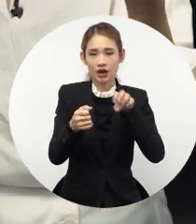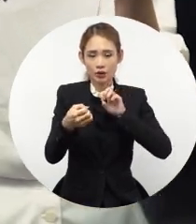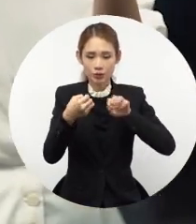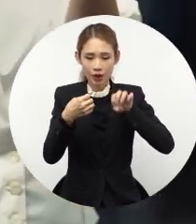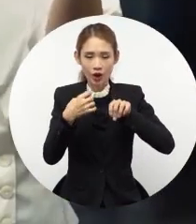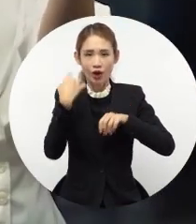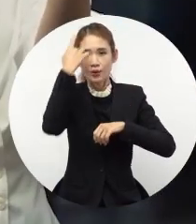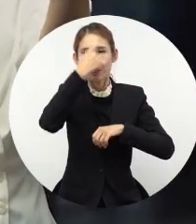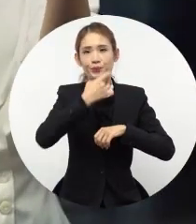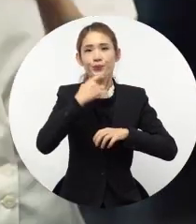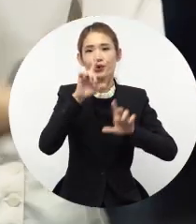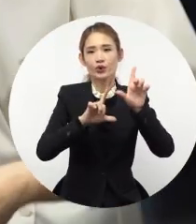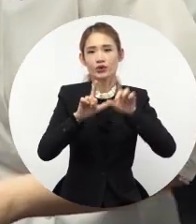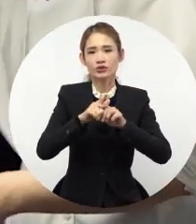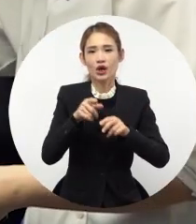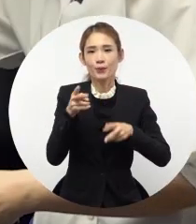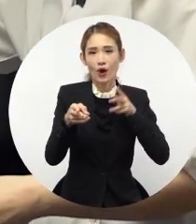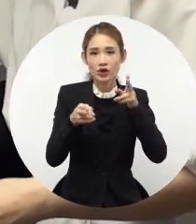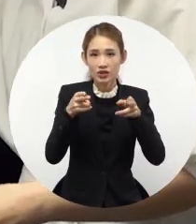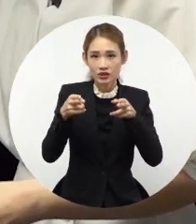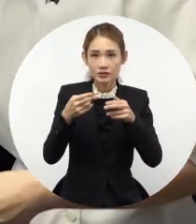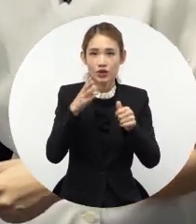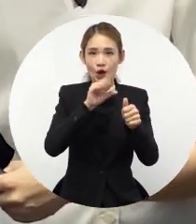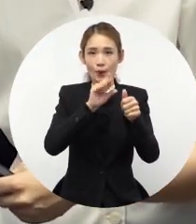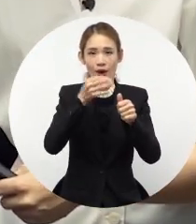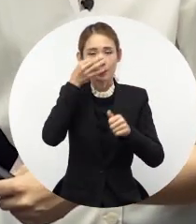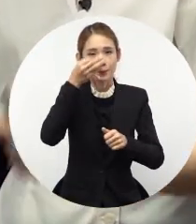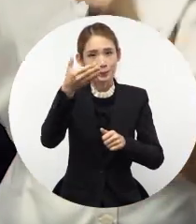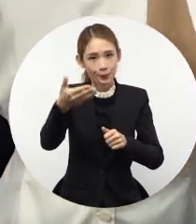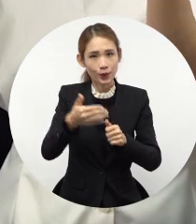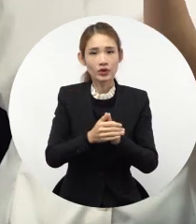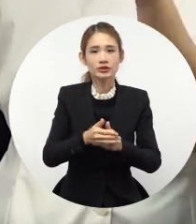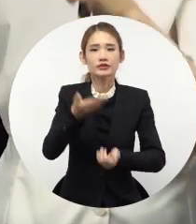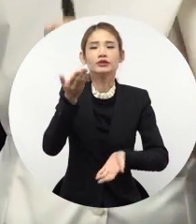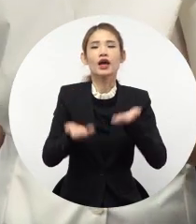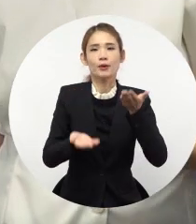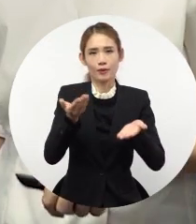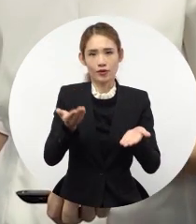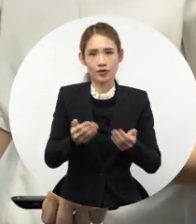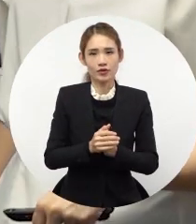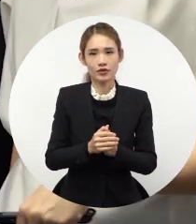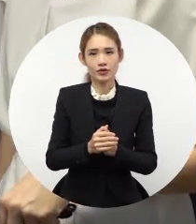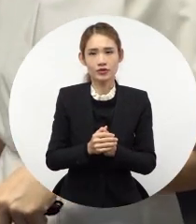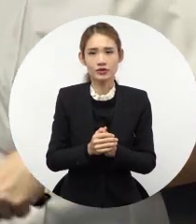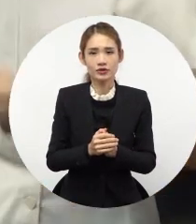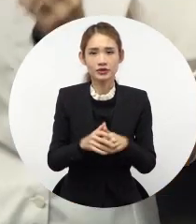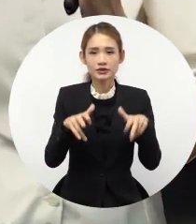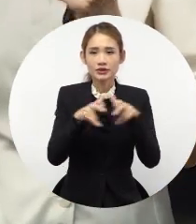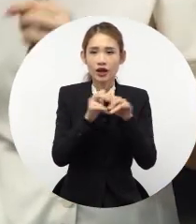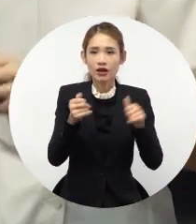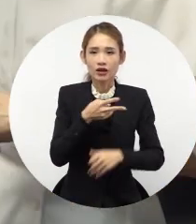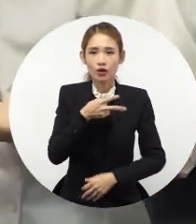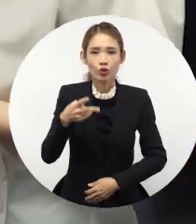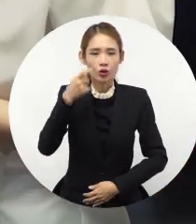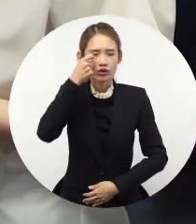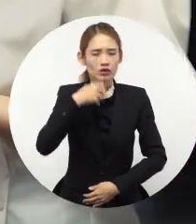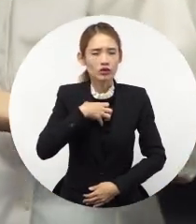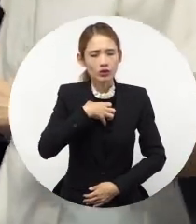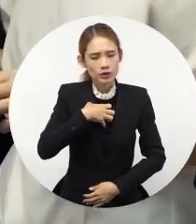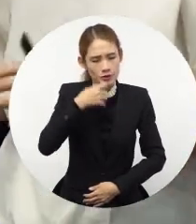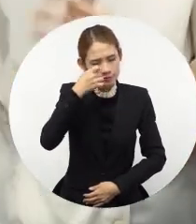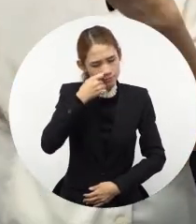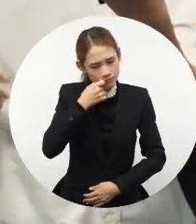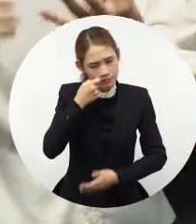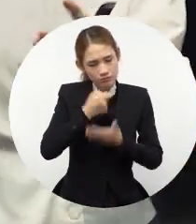뒤에 리액션, 그런 표정. 그렇게 편집해서 방송을 내보냈다? 네, 차별입니다. 왜냐하면 장애인은 곧